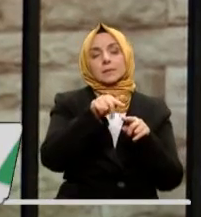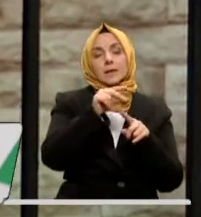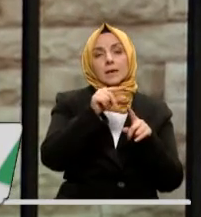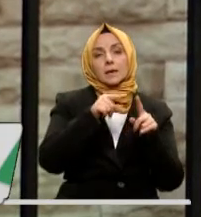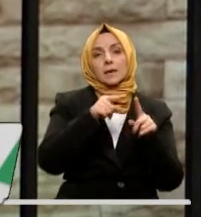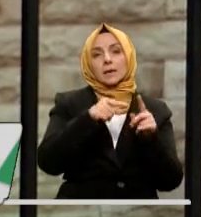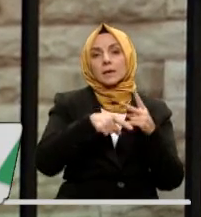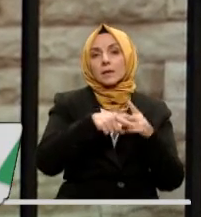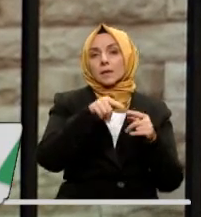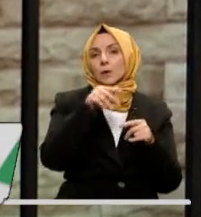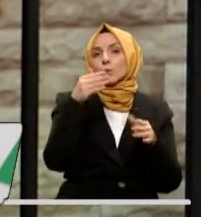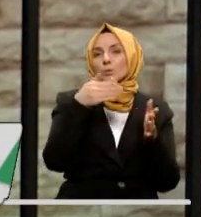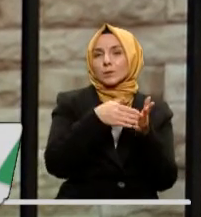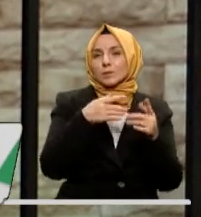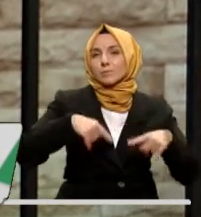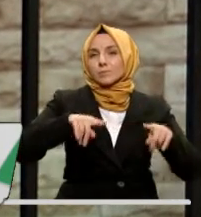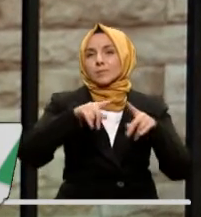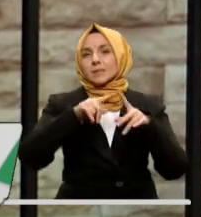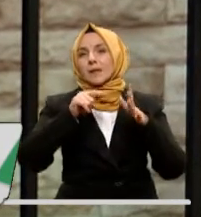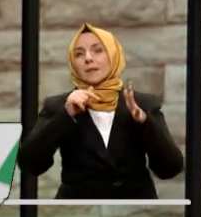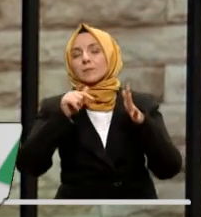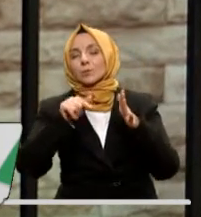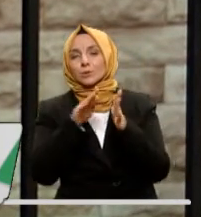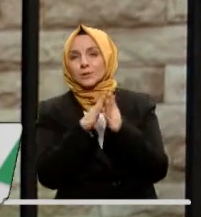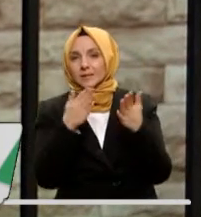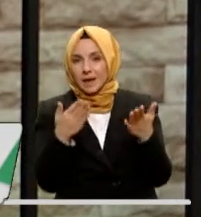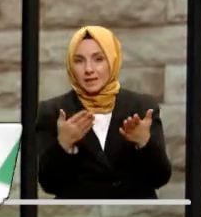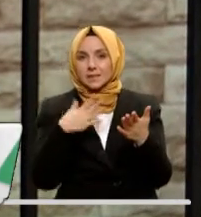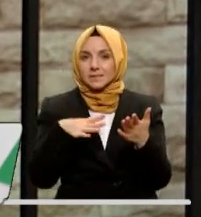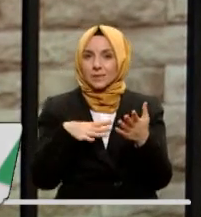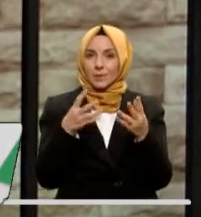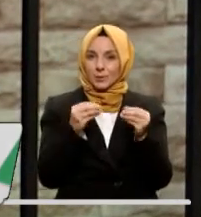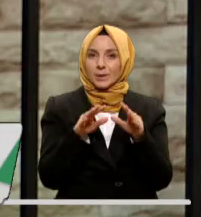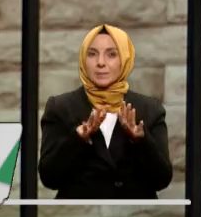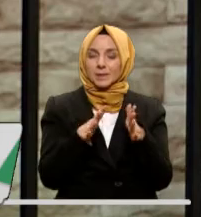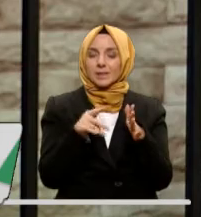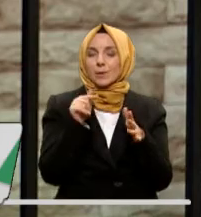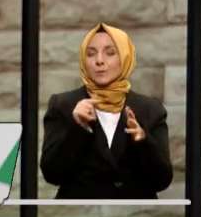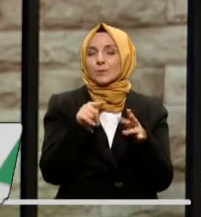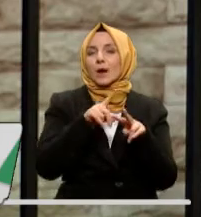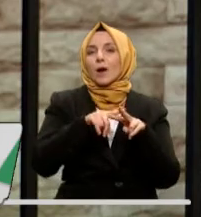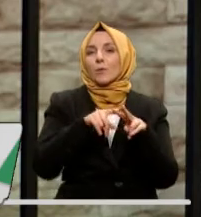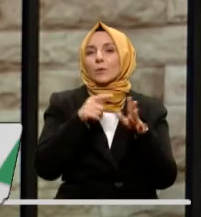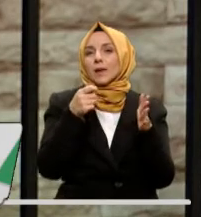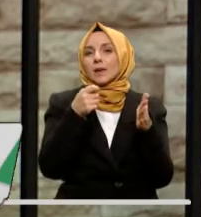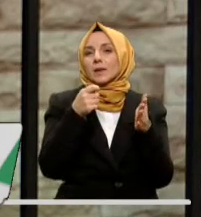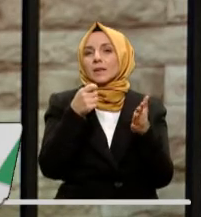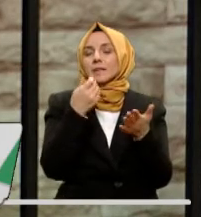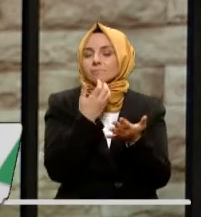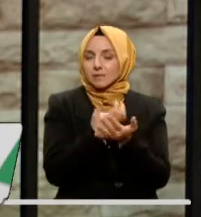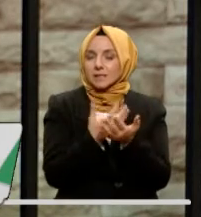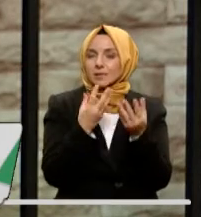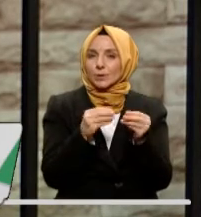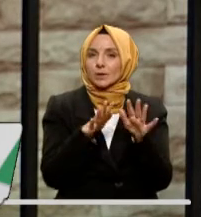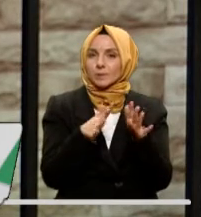edebilirler yine aynı şekilde başkanlığımızın merkezinde arayarak dergi lerimizi abone olabilirler İnşallah yakın bir zamanda